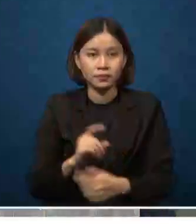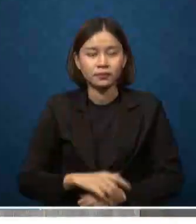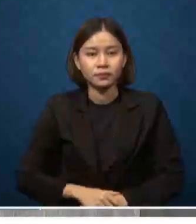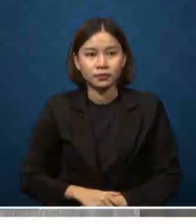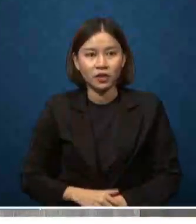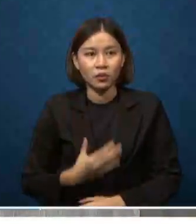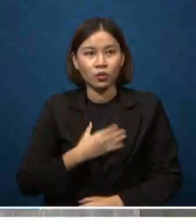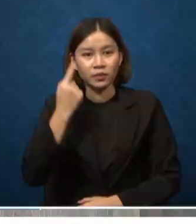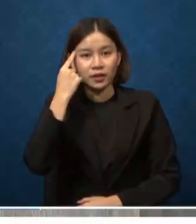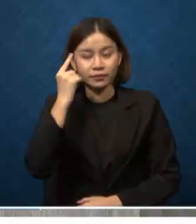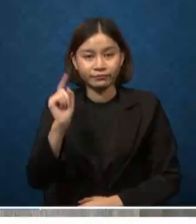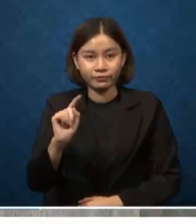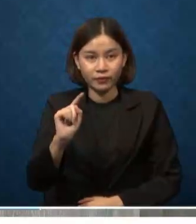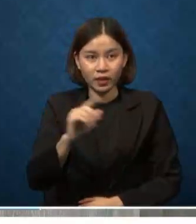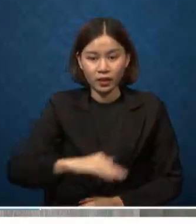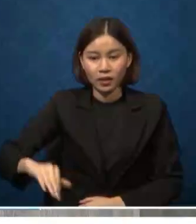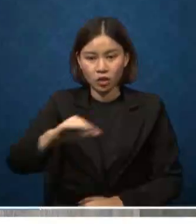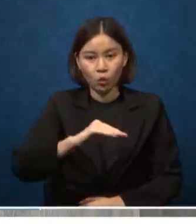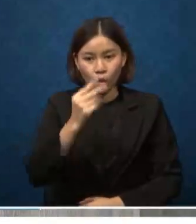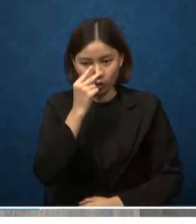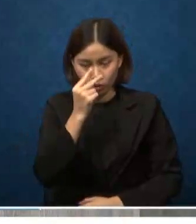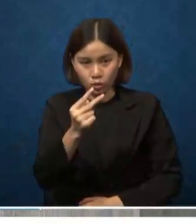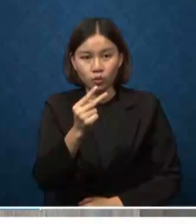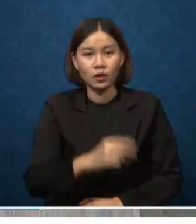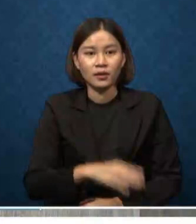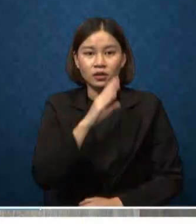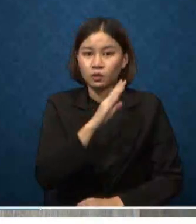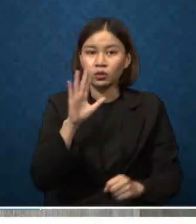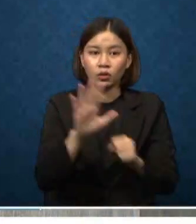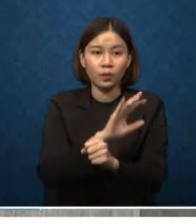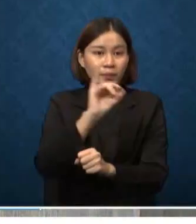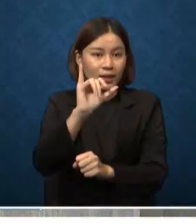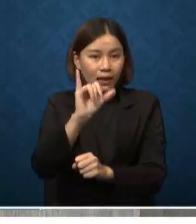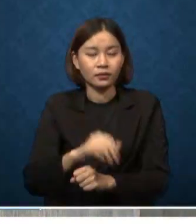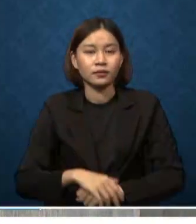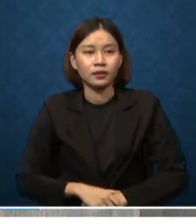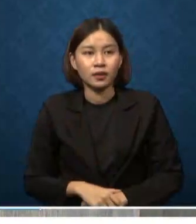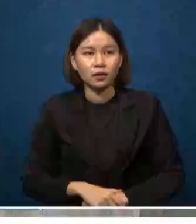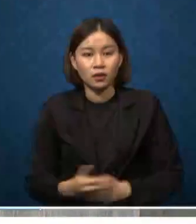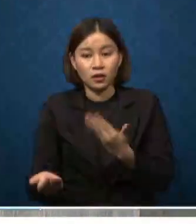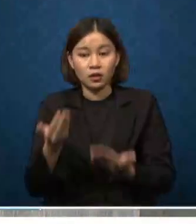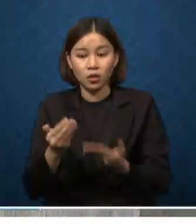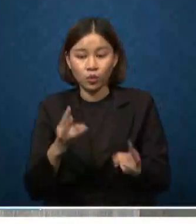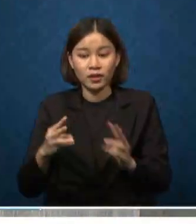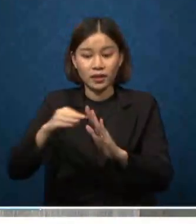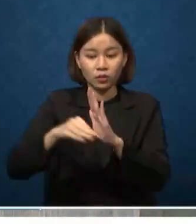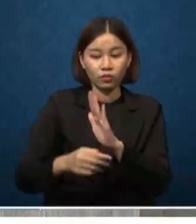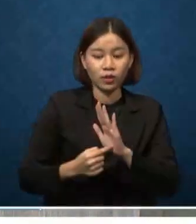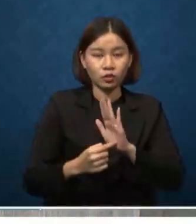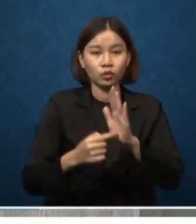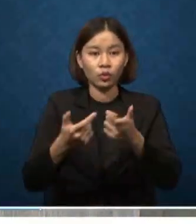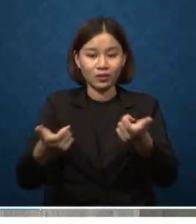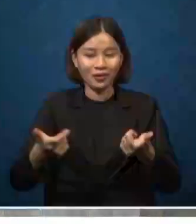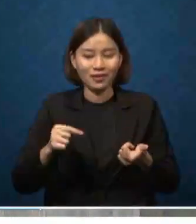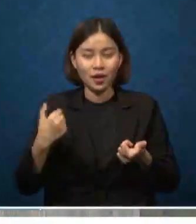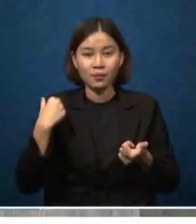ผมคิดว่าเรื่องเหล่านี้นะครับท่านต้องมาดูเร่งรัดถ้ายังไม่ครอบคลุมนะยังไม่สมบูรณ์หรือแนวทางที่ท่านเสนอในรายงานนี้ยัง